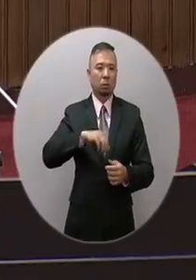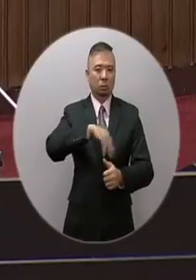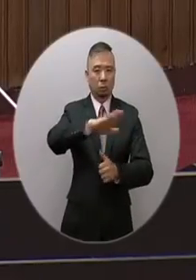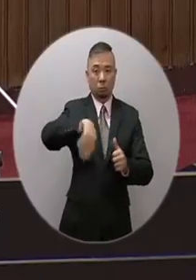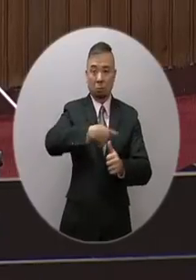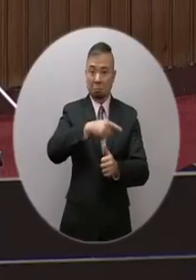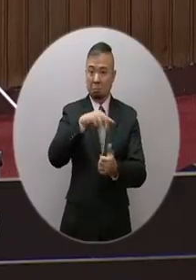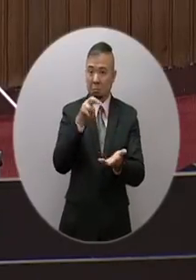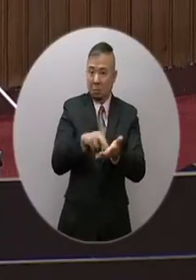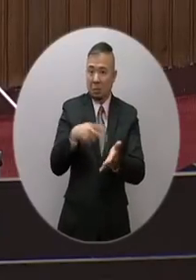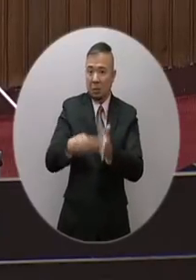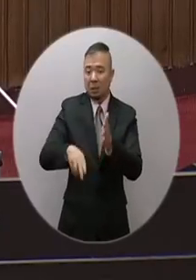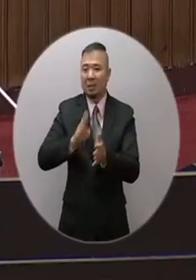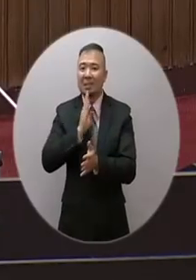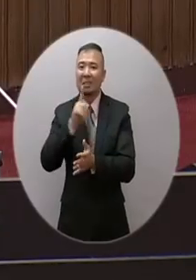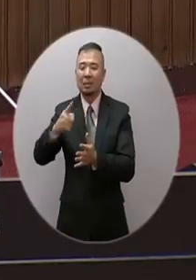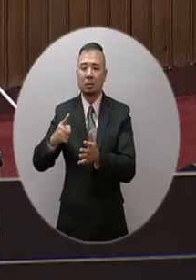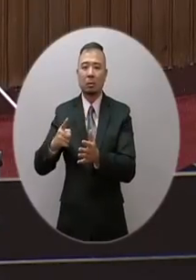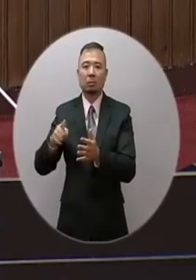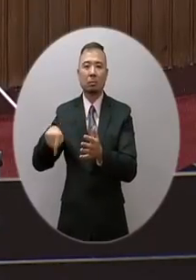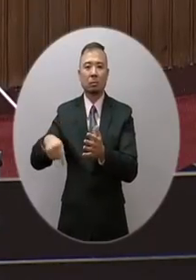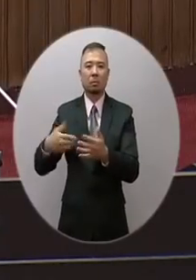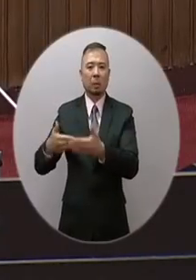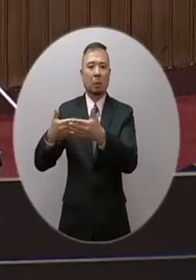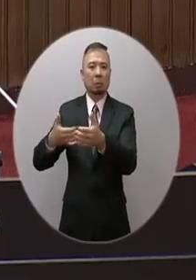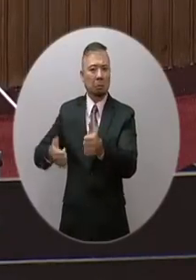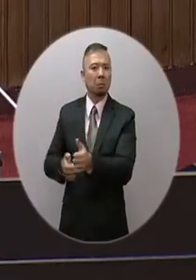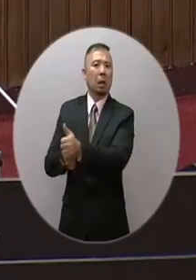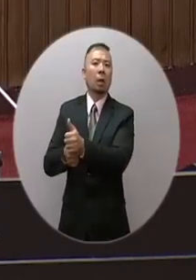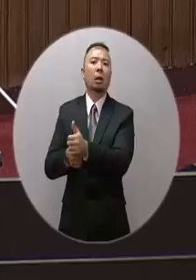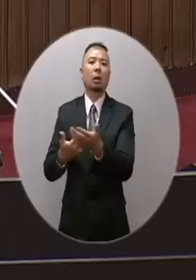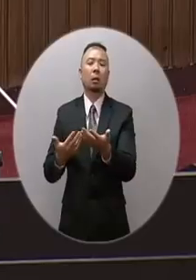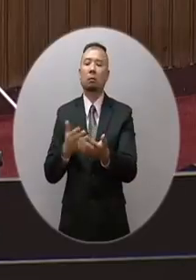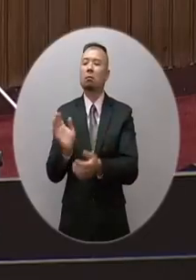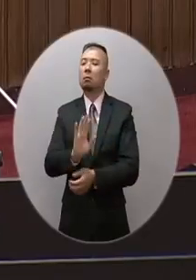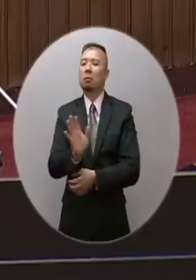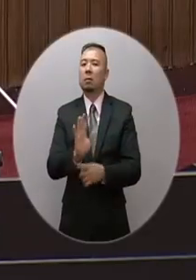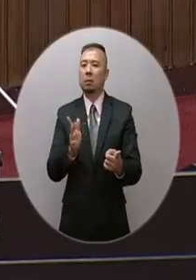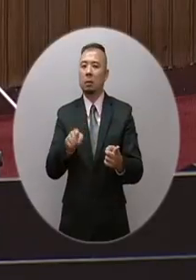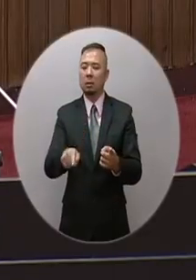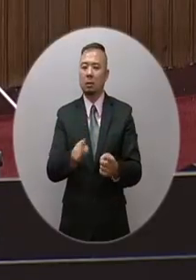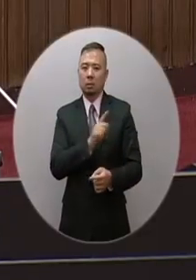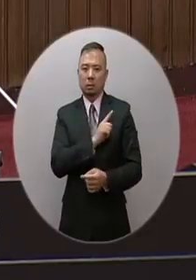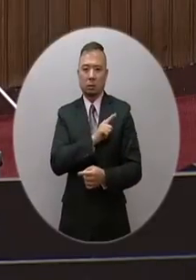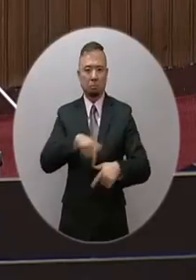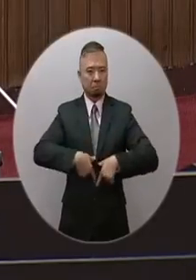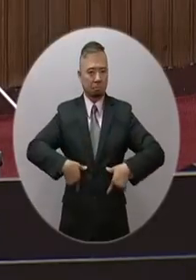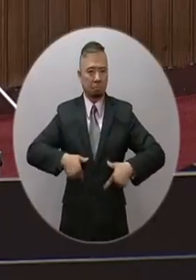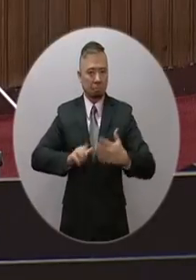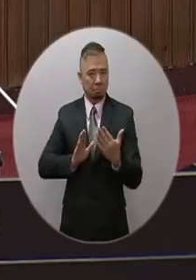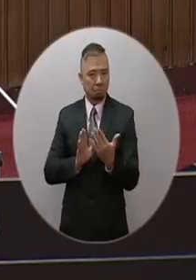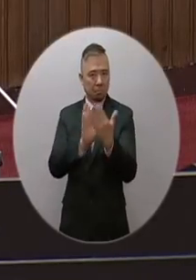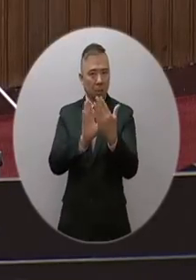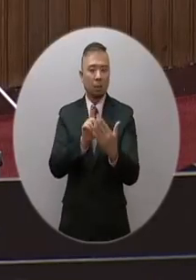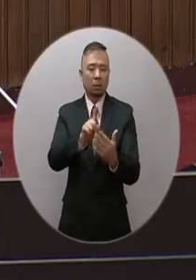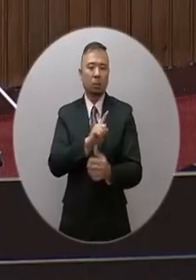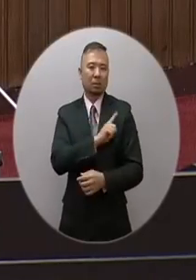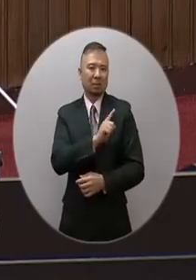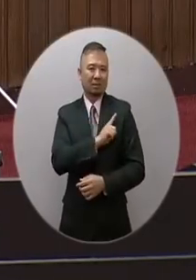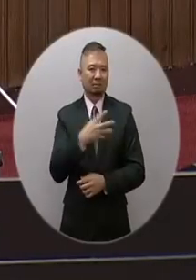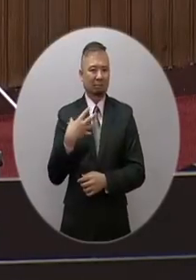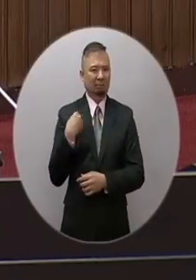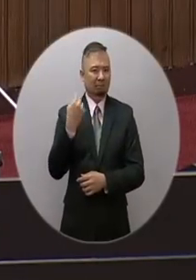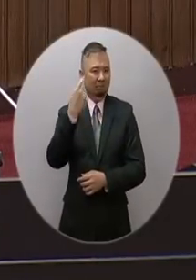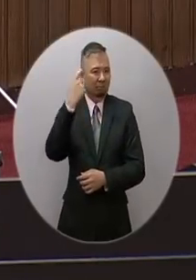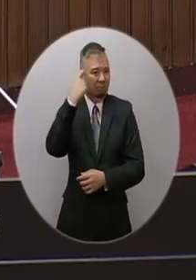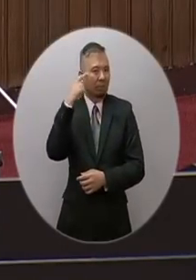两岸实力、实事求是、面对真相为基础，不受限于既有的思维，解